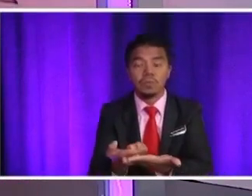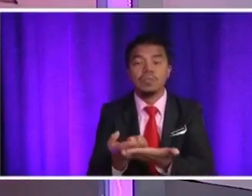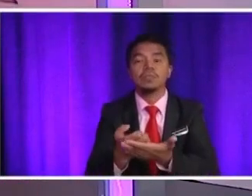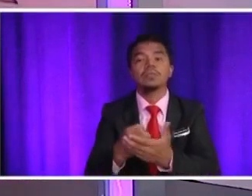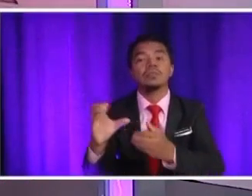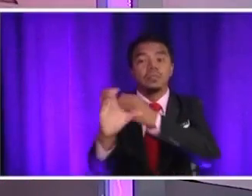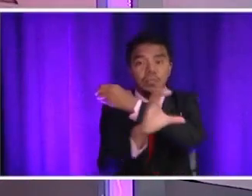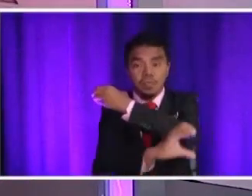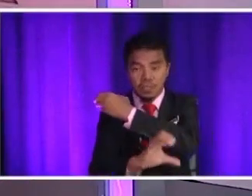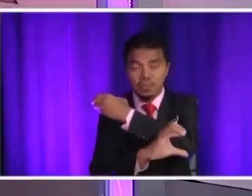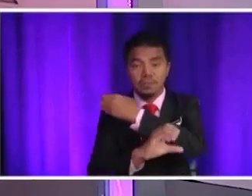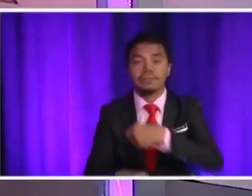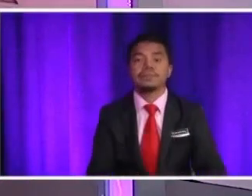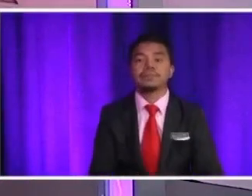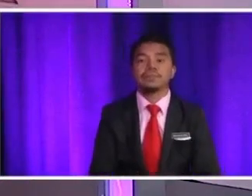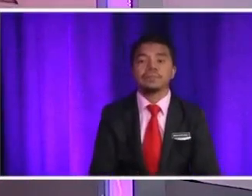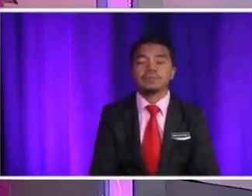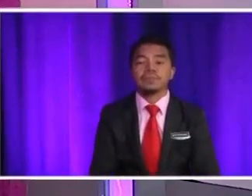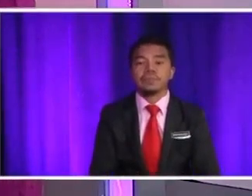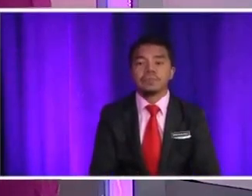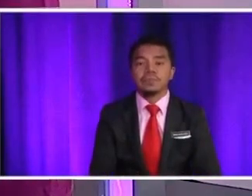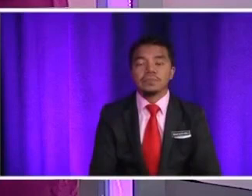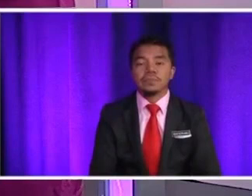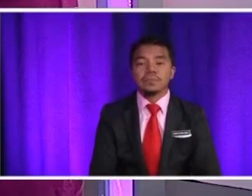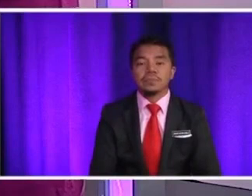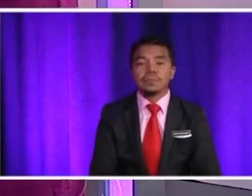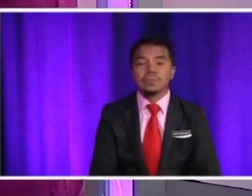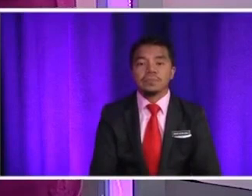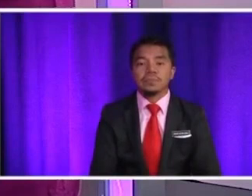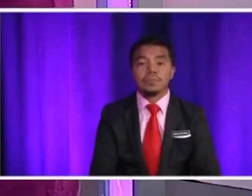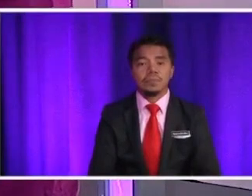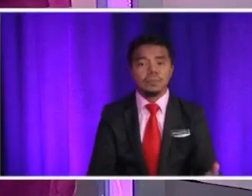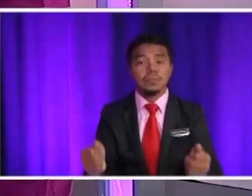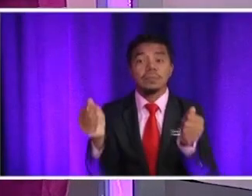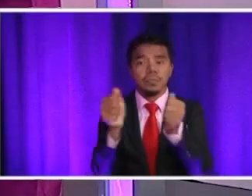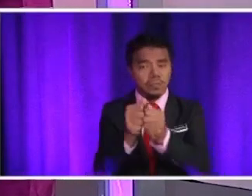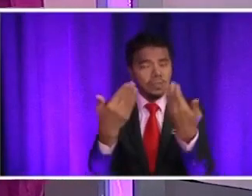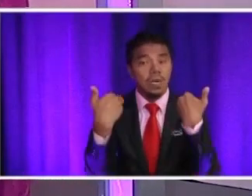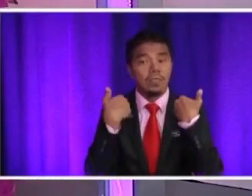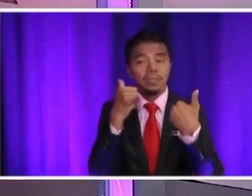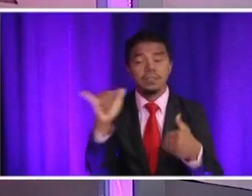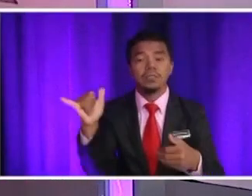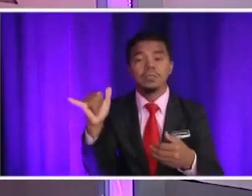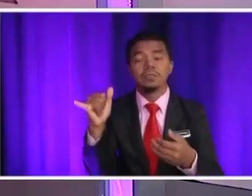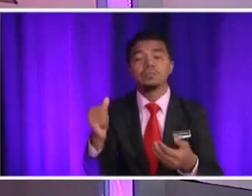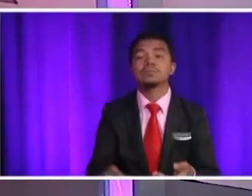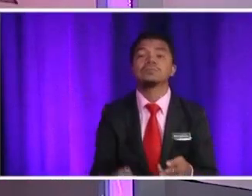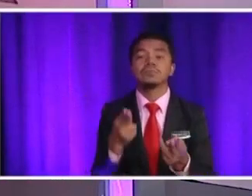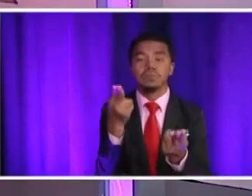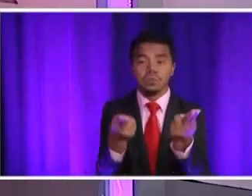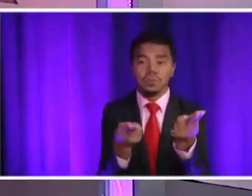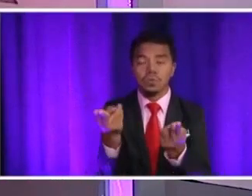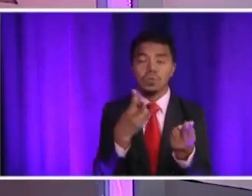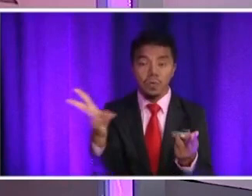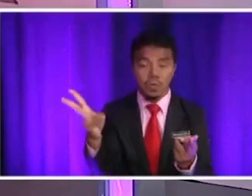Betul. Dan seterusnya, dengan adanya usahawan ini, dia dapat meningkatkan taraf hidup bukan diri dia